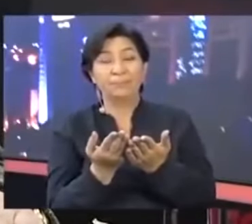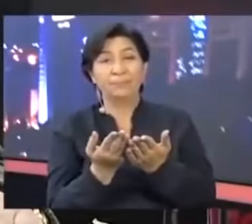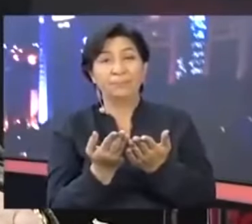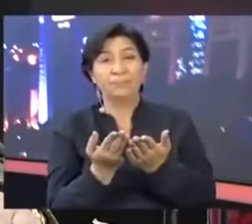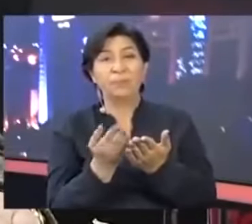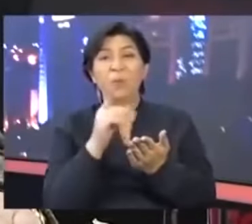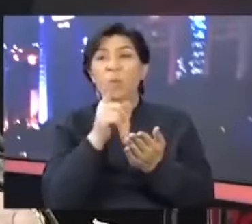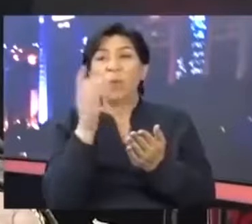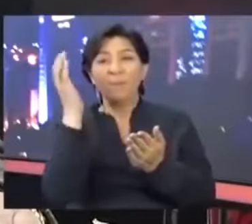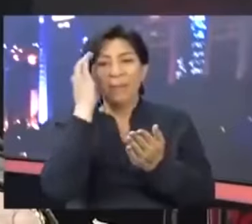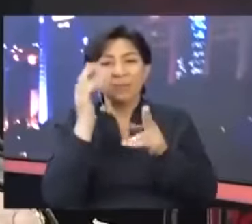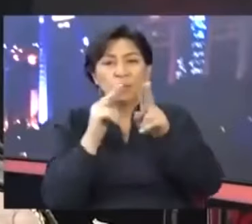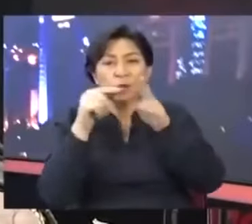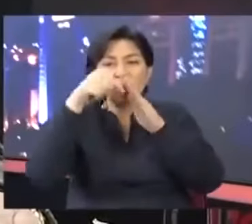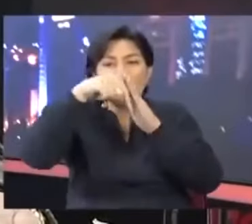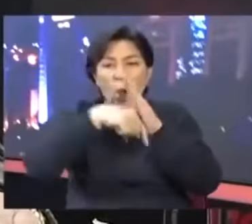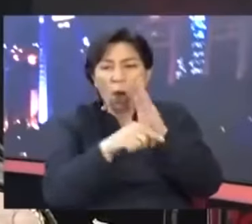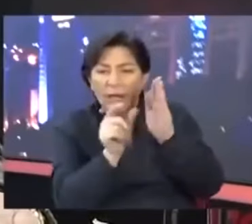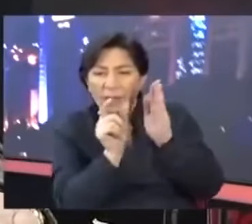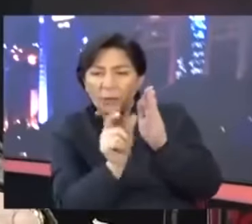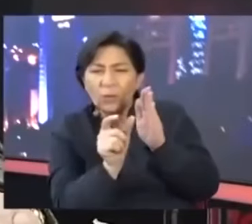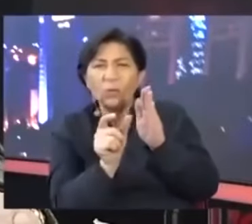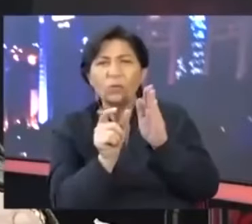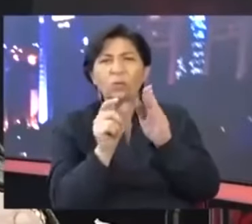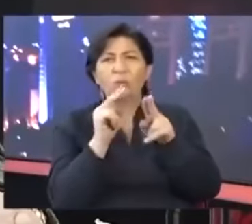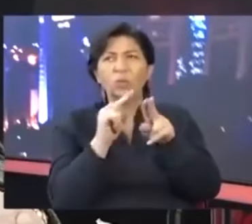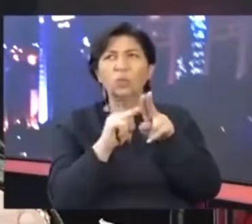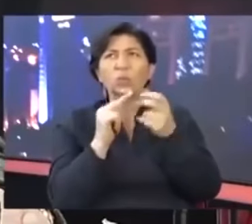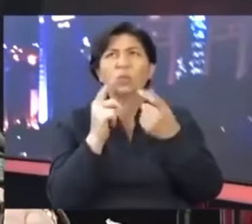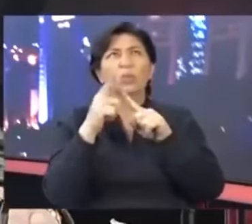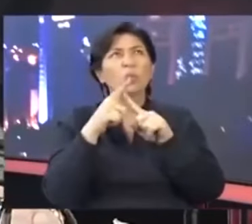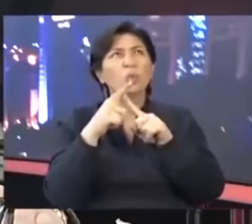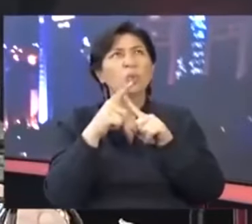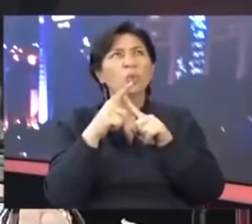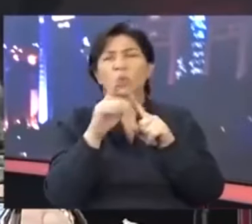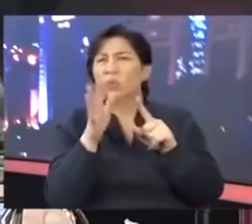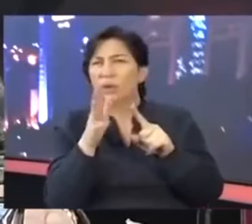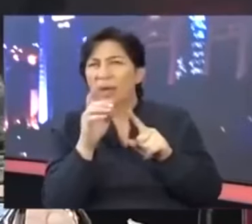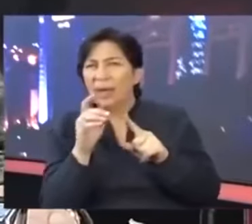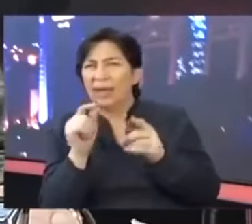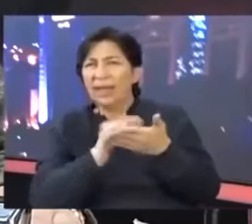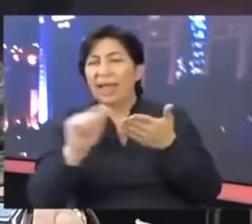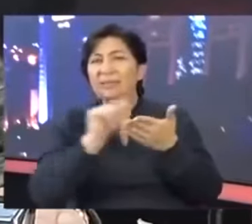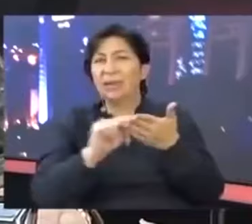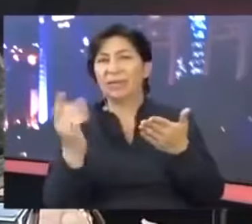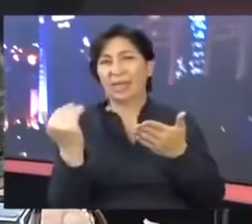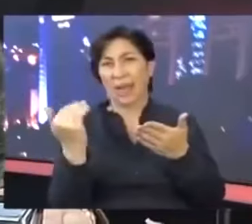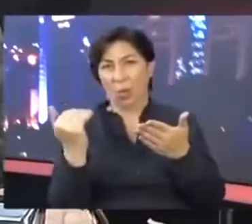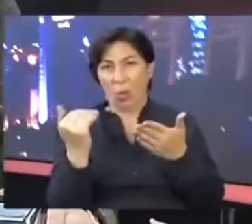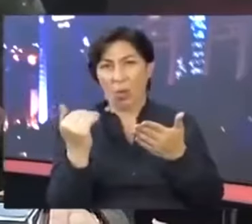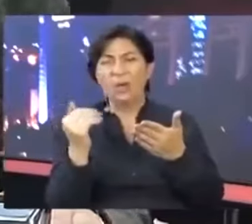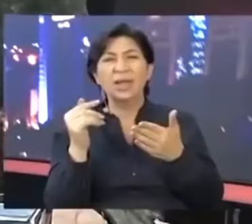şey Yani onun kök köküne gidiyor kütüp galiba Eee ketebe herhalde yazmaktan kökünde